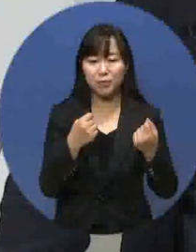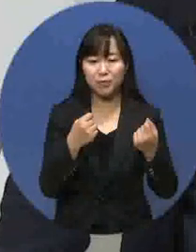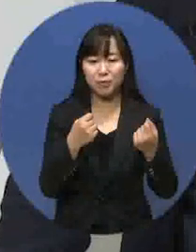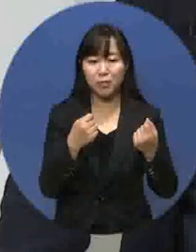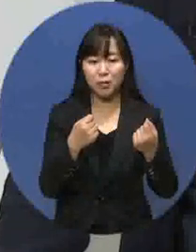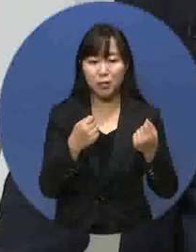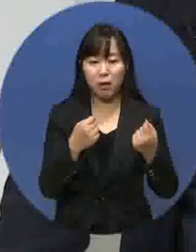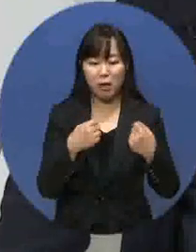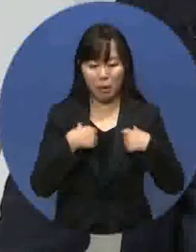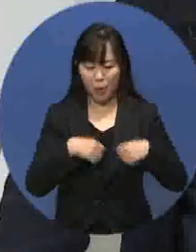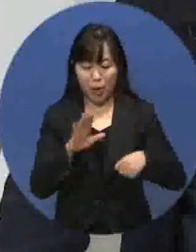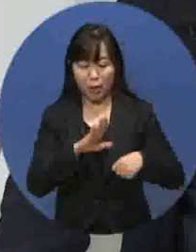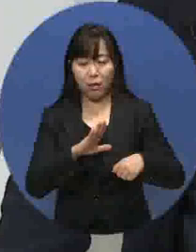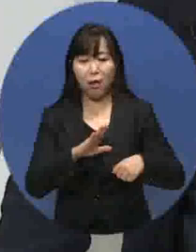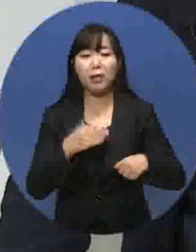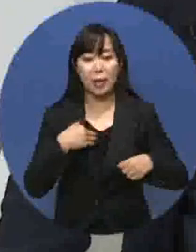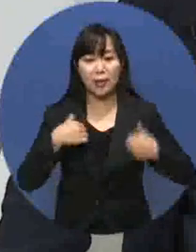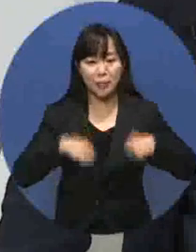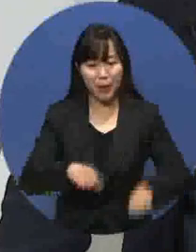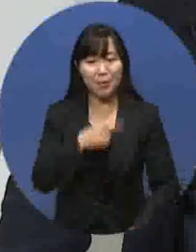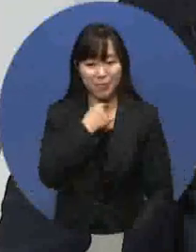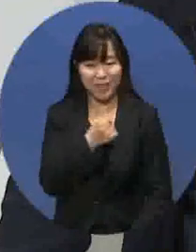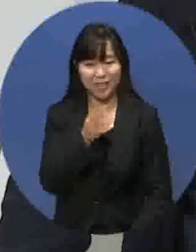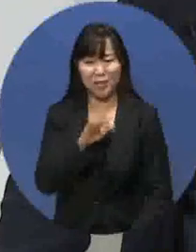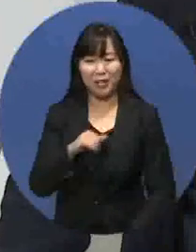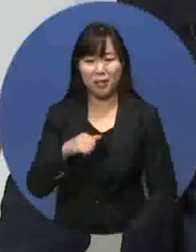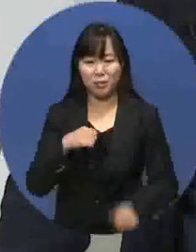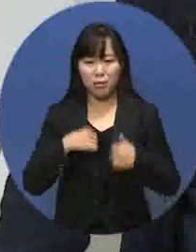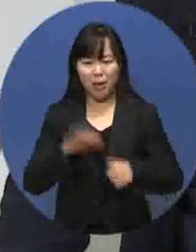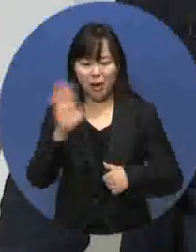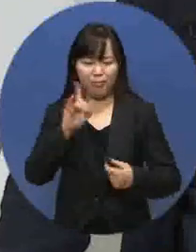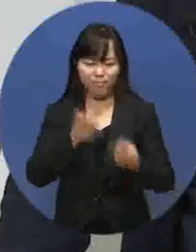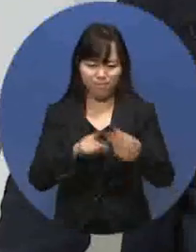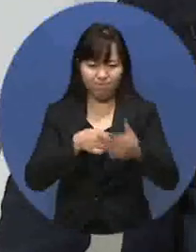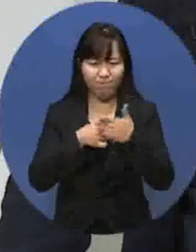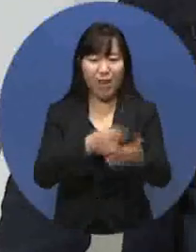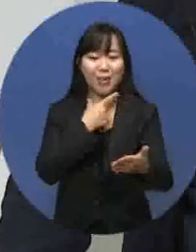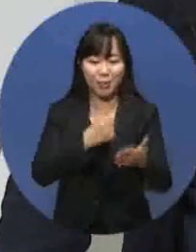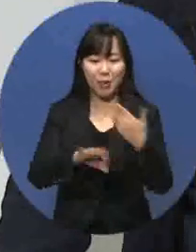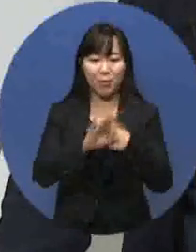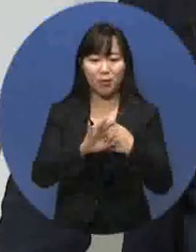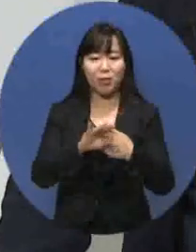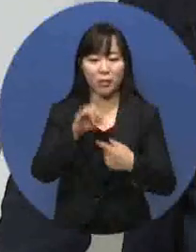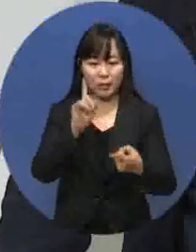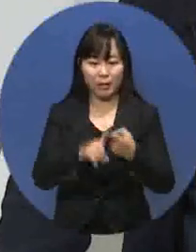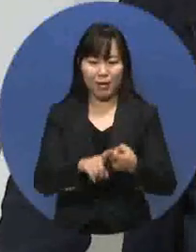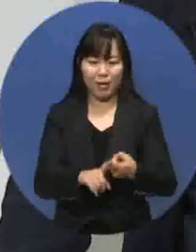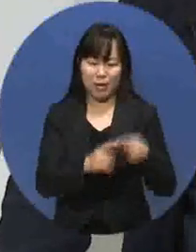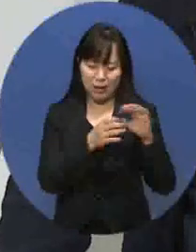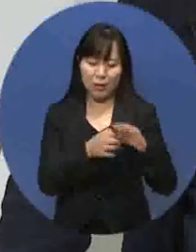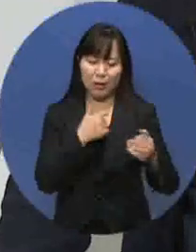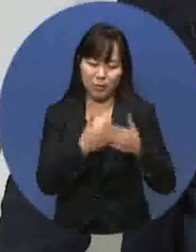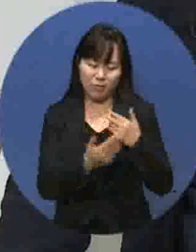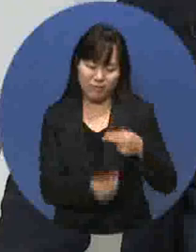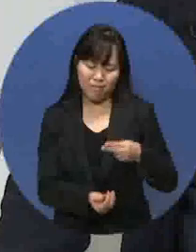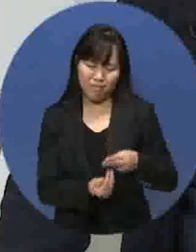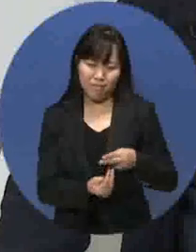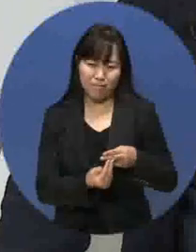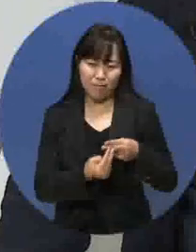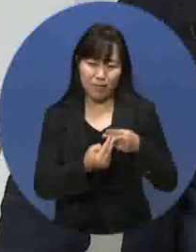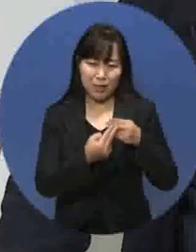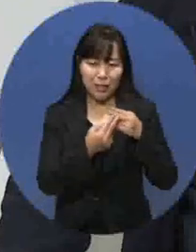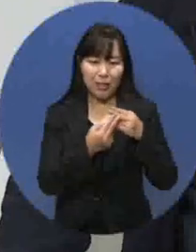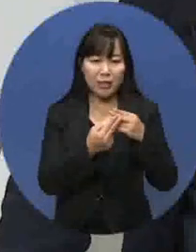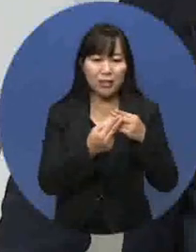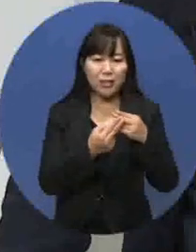그만둘 생각이 없다면 난 그만두기를 바라지만 그만둘 생각이 없다면 그런 거를 계속 쌓는 일상의